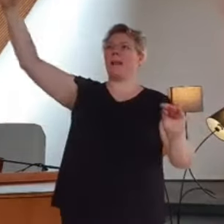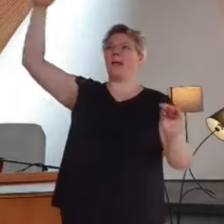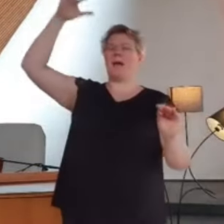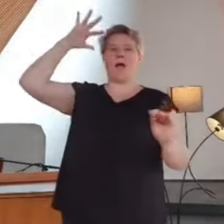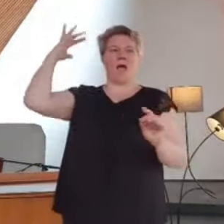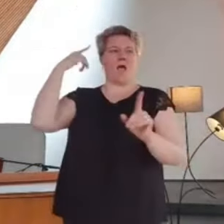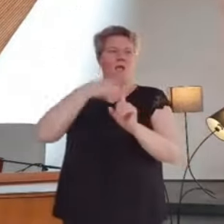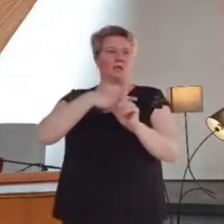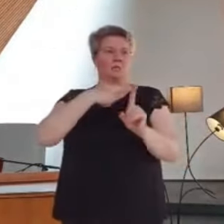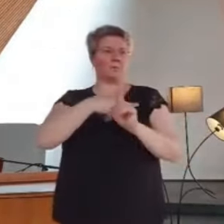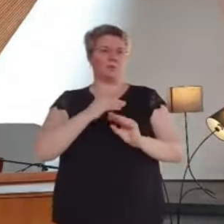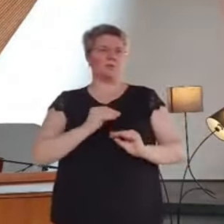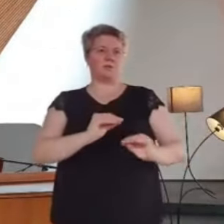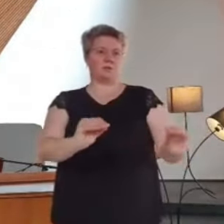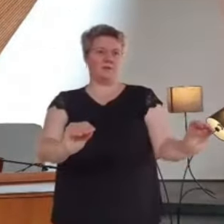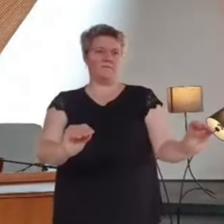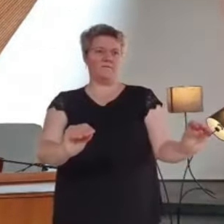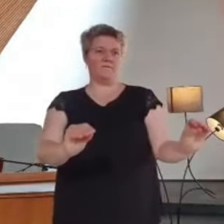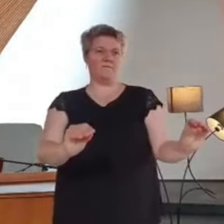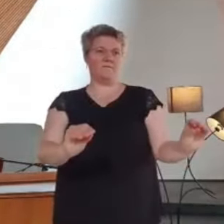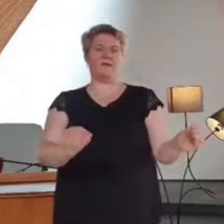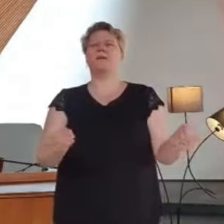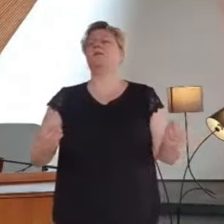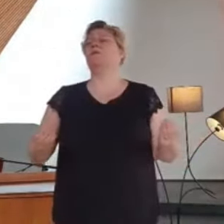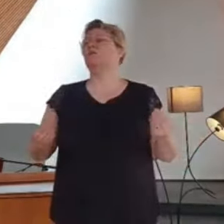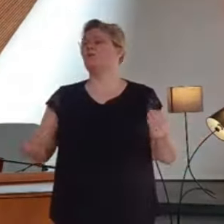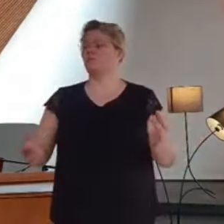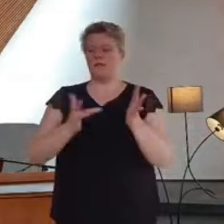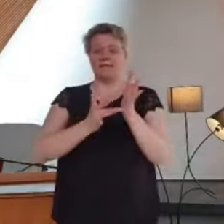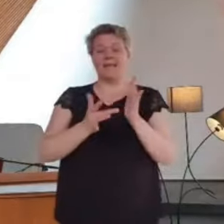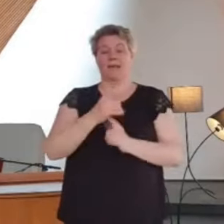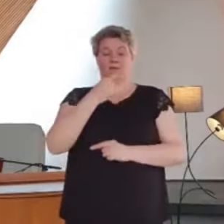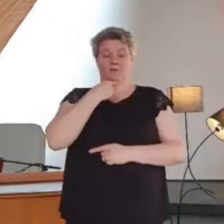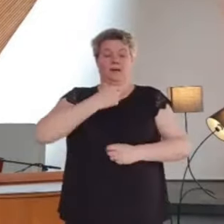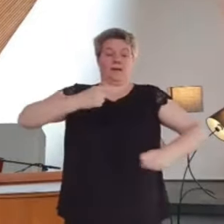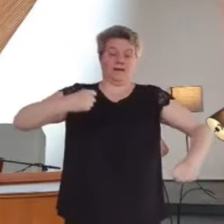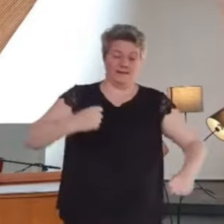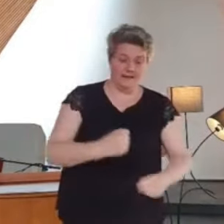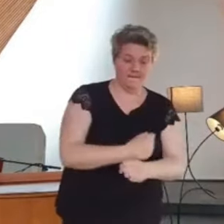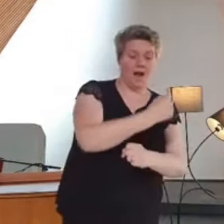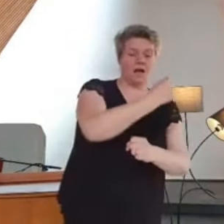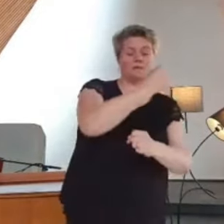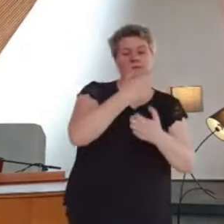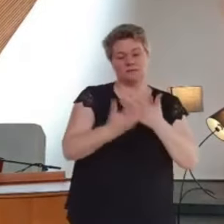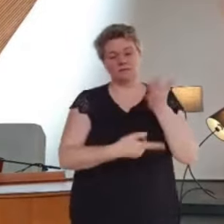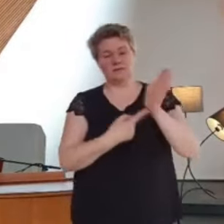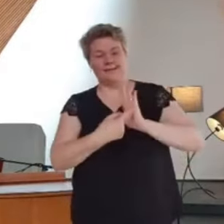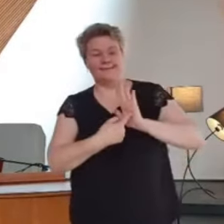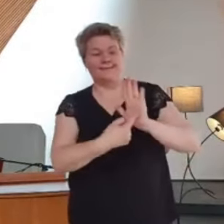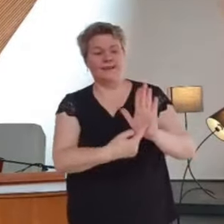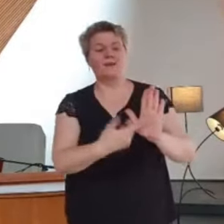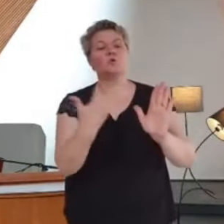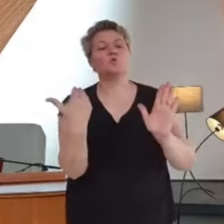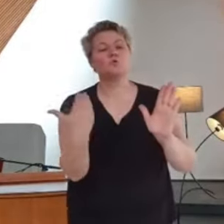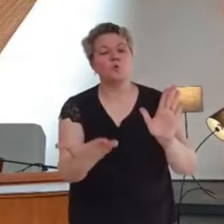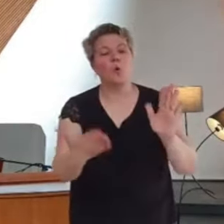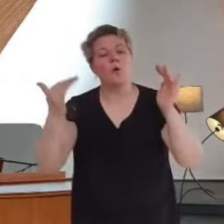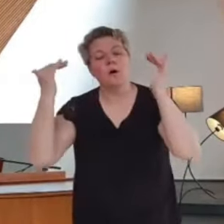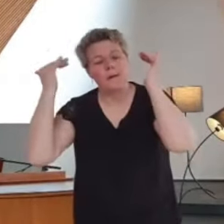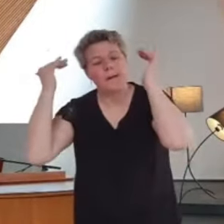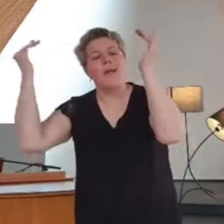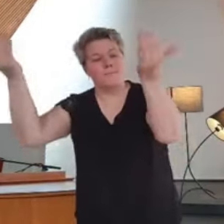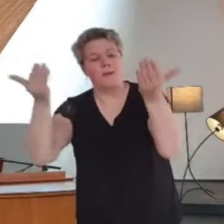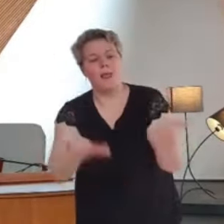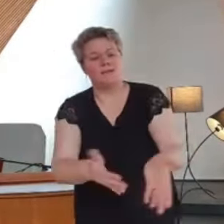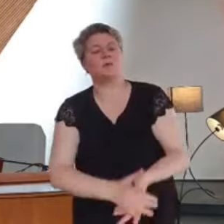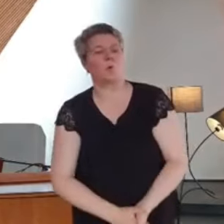Ganz viel von dem, was Jesus gesagt und getan hat, das hat er, glaube ich, gesagt und getan, weil er uns zeigen wollte, wie sieht das Himmelreich aus?